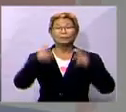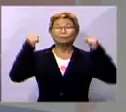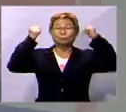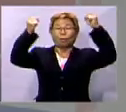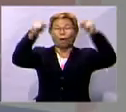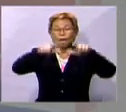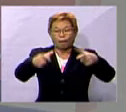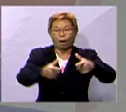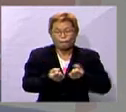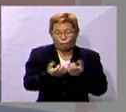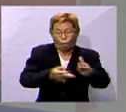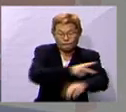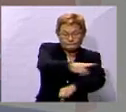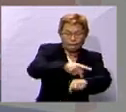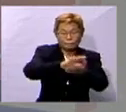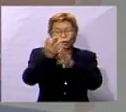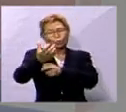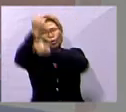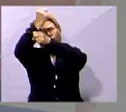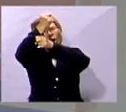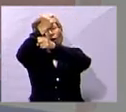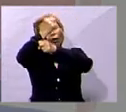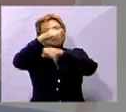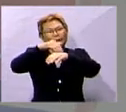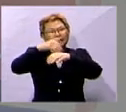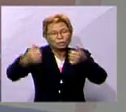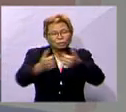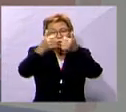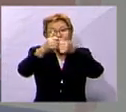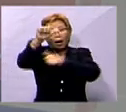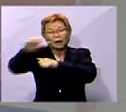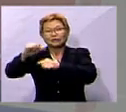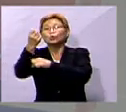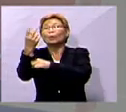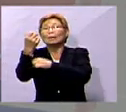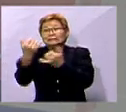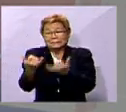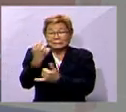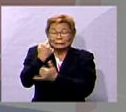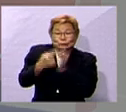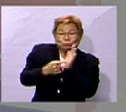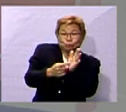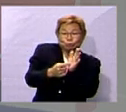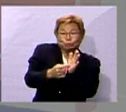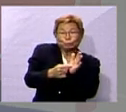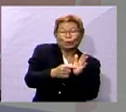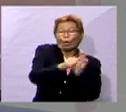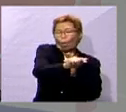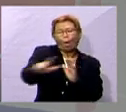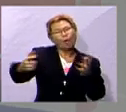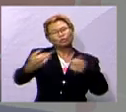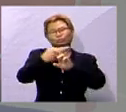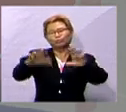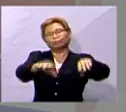Kejayaan pasukan bowling Padang menjadi juara keseluruhan pada Kejohanan Asia ke-12 baru-baru ini memberi petanda awal mereka telah bersedia